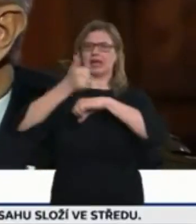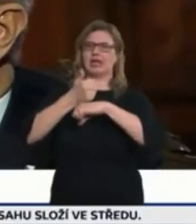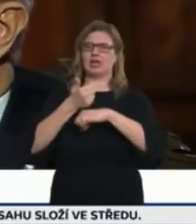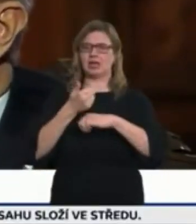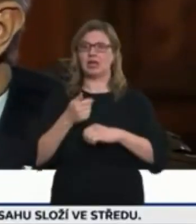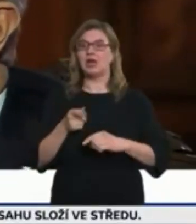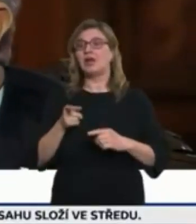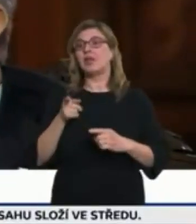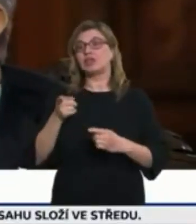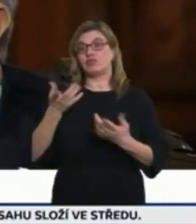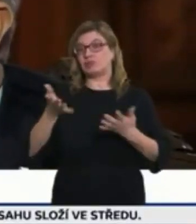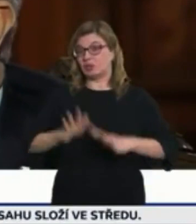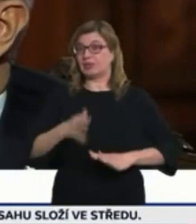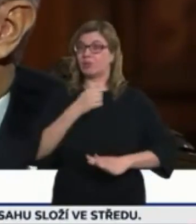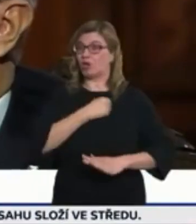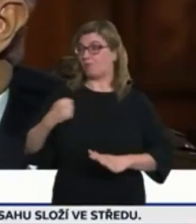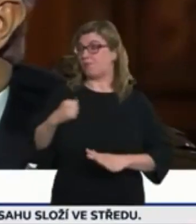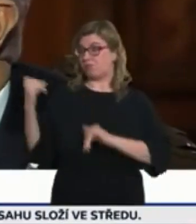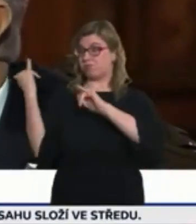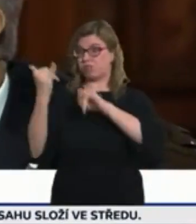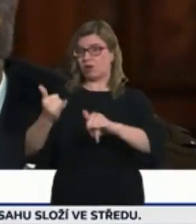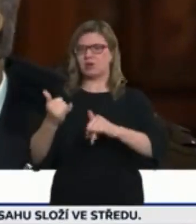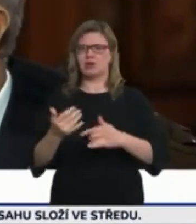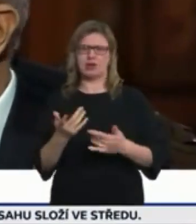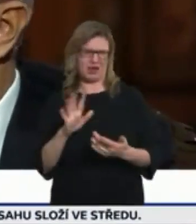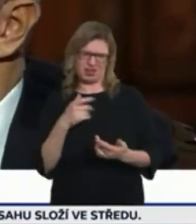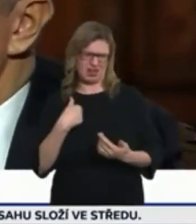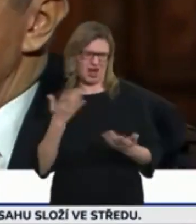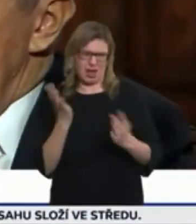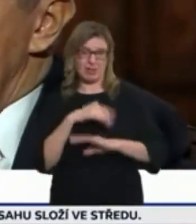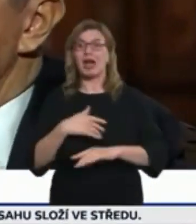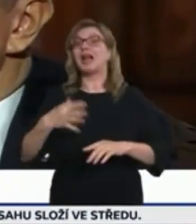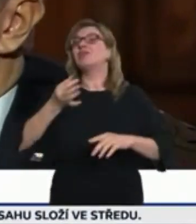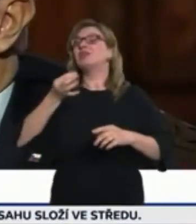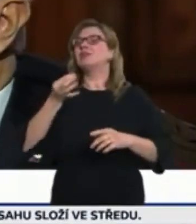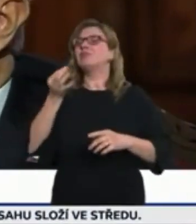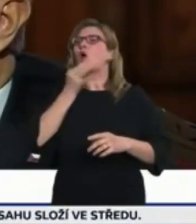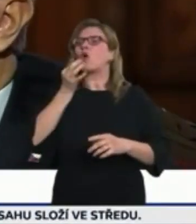tam vojáky například. Já jsem nebyl vrchním velitelem. Pokud bych byl. Pokud byste byl, ano, ne, že